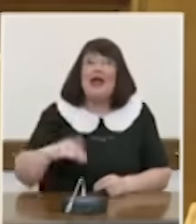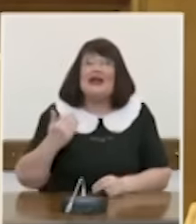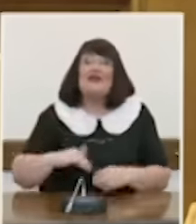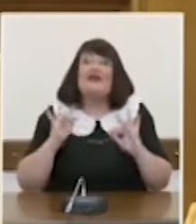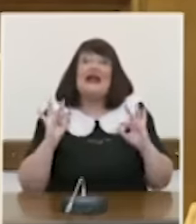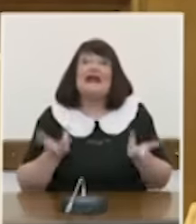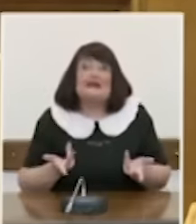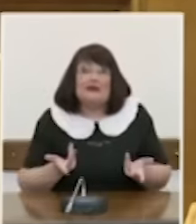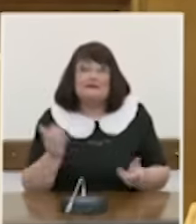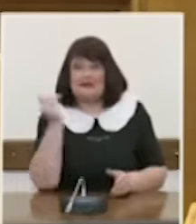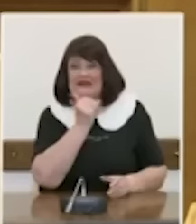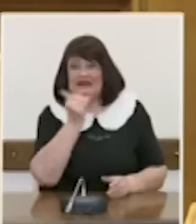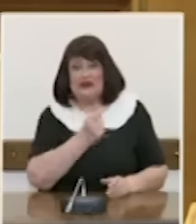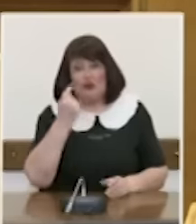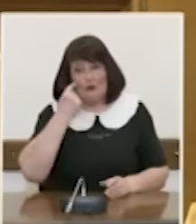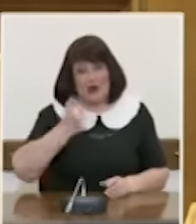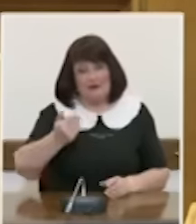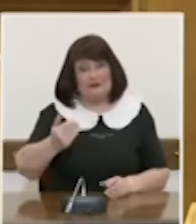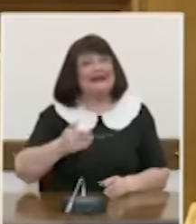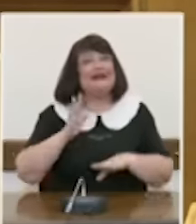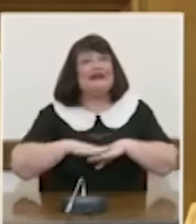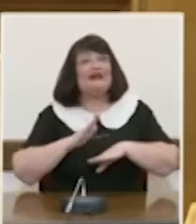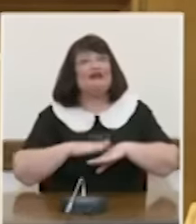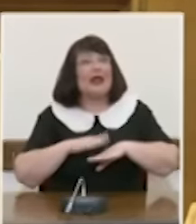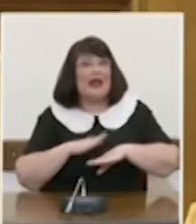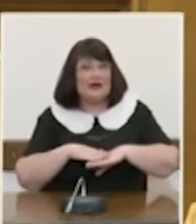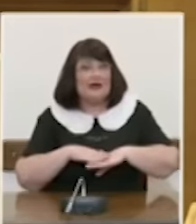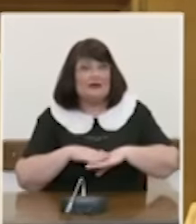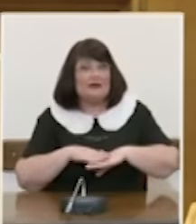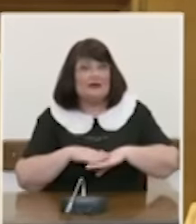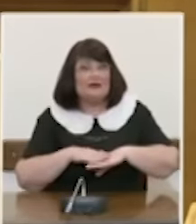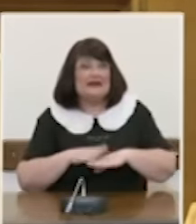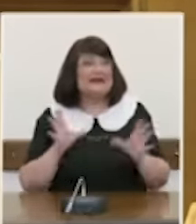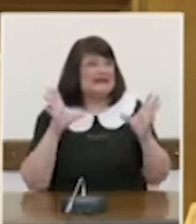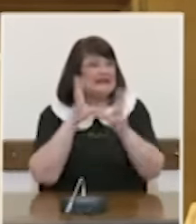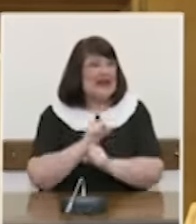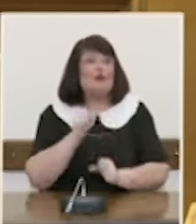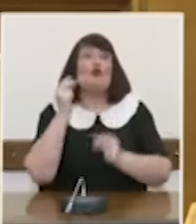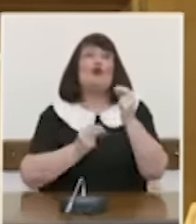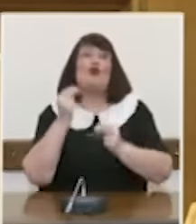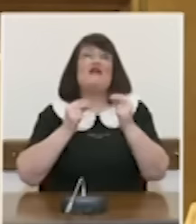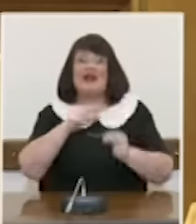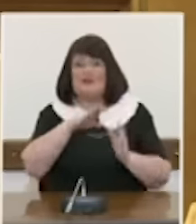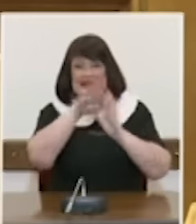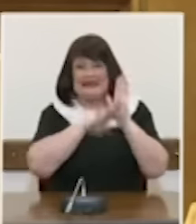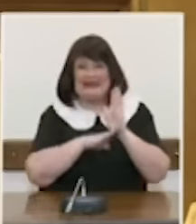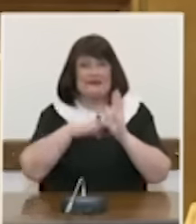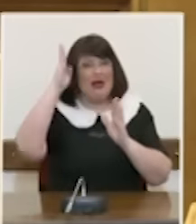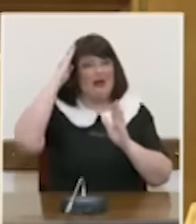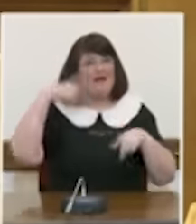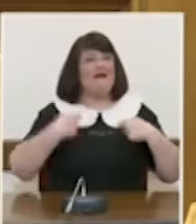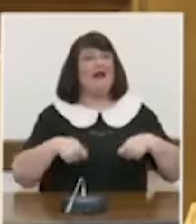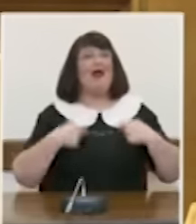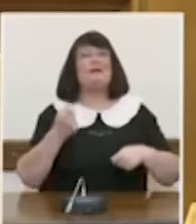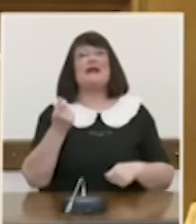σύμπτωμα μιας φυσιολογικής λειτουργίας αυτού του σάπιου συστήματος που ονομάζεται καπιταλισμός. Δεν είναι παρά